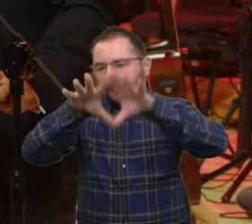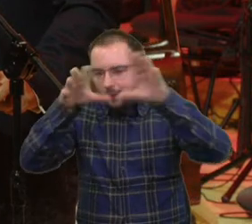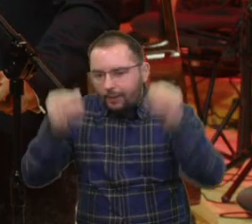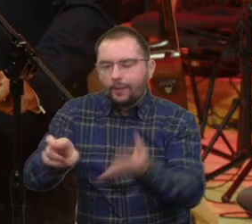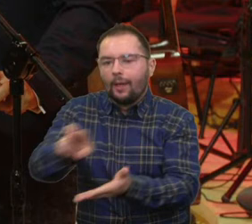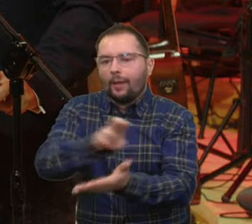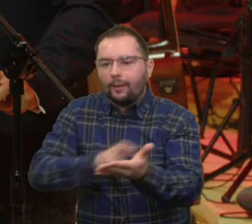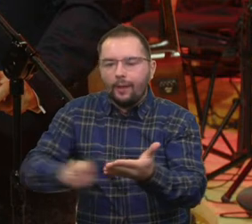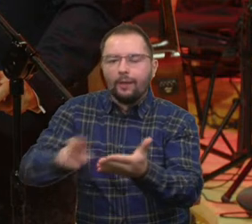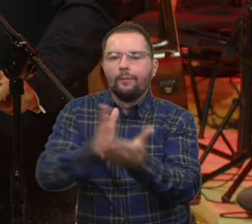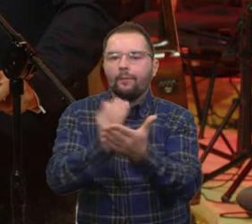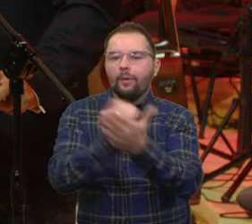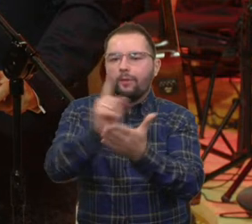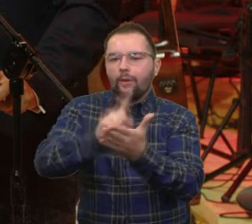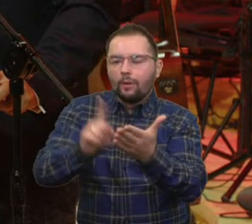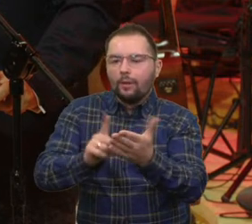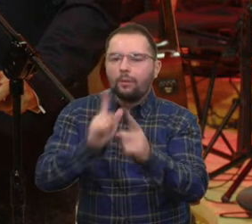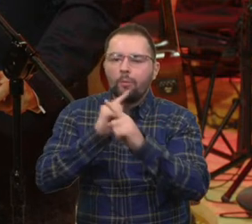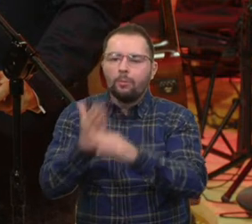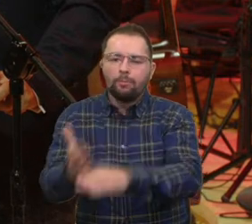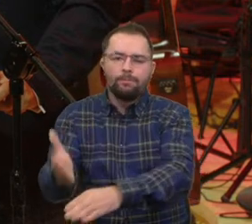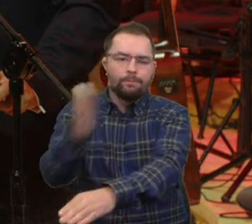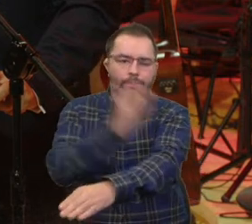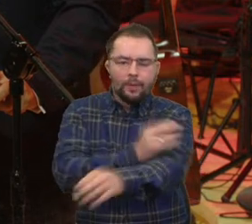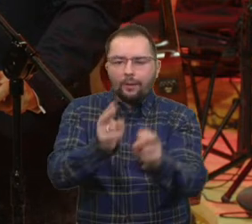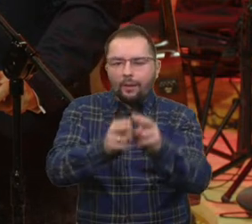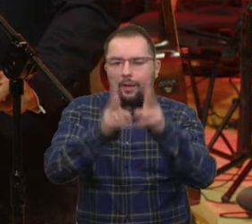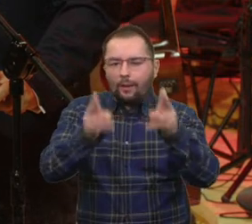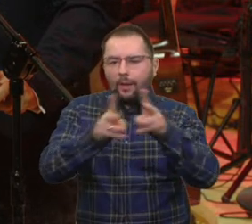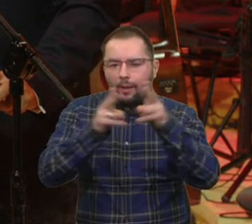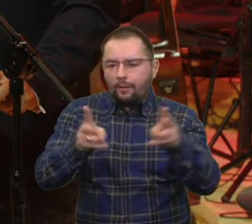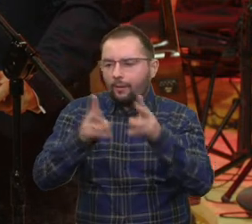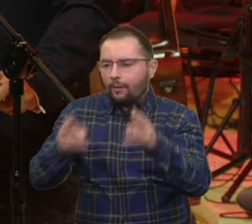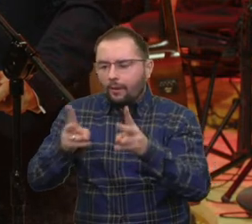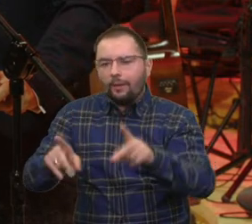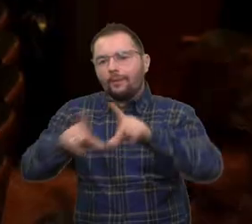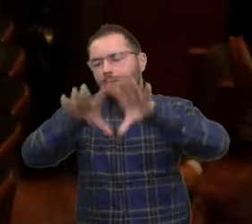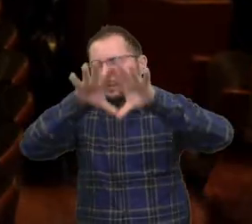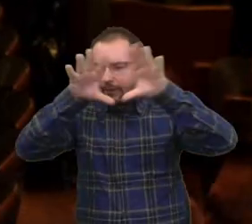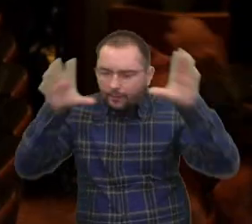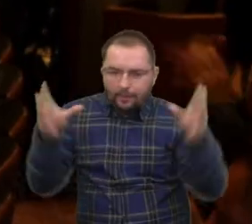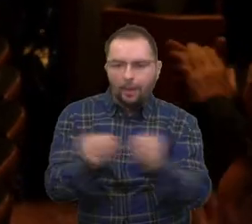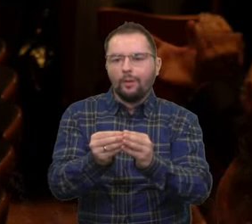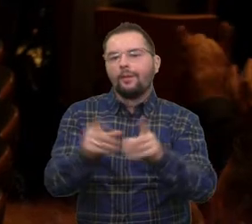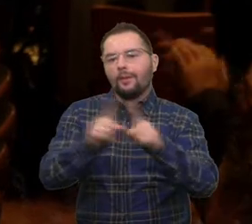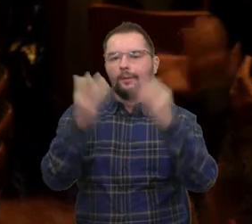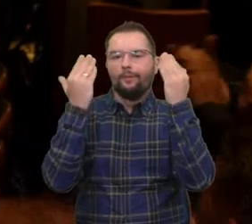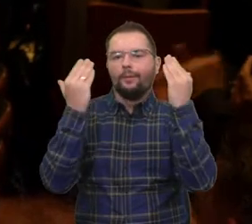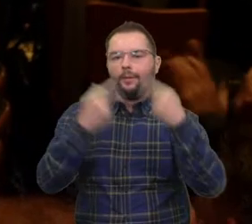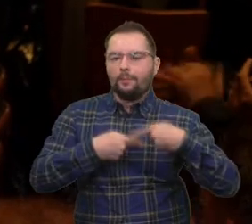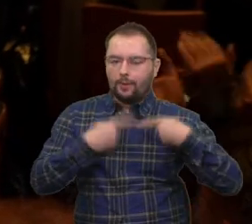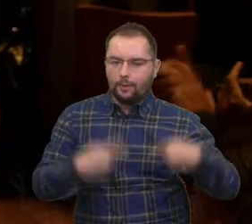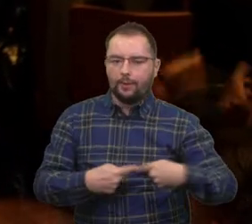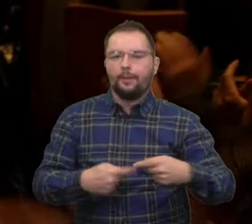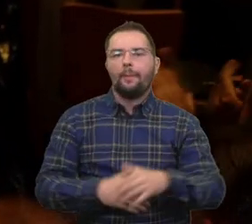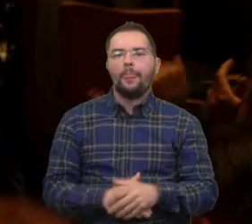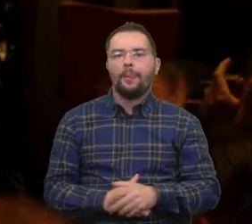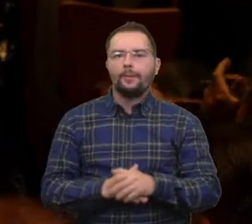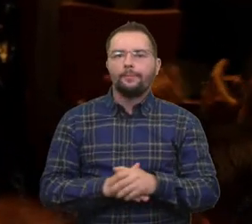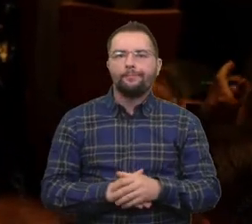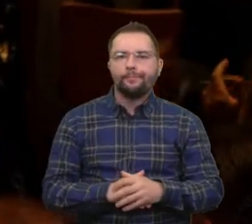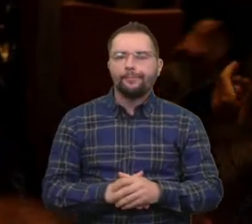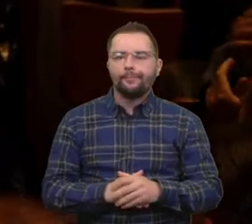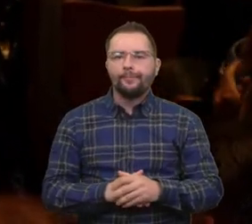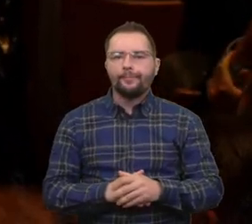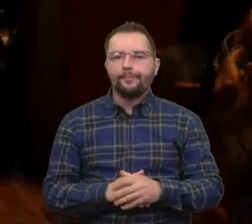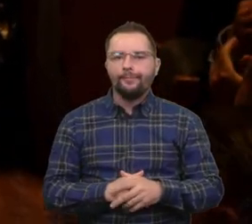sejmiku województwa śląskiego poprzednich kadencji samorządu województwa. Witamy serdecznie.